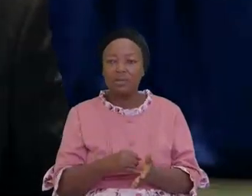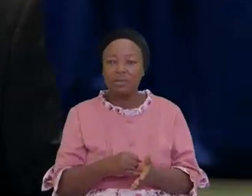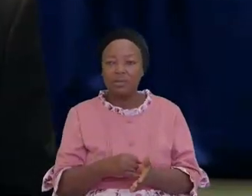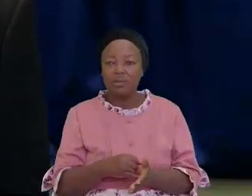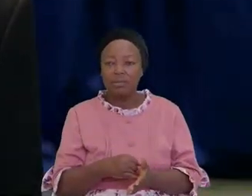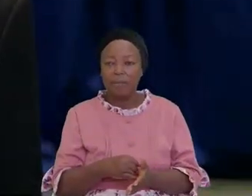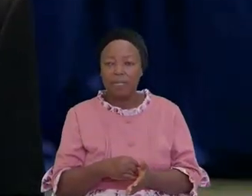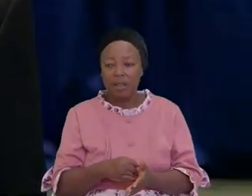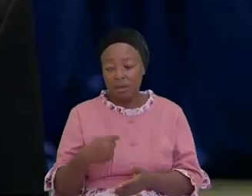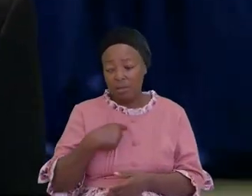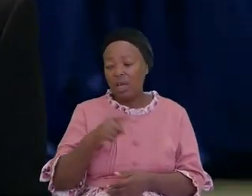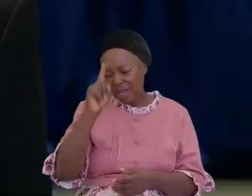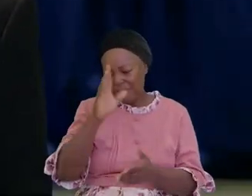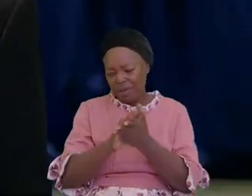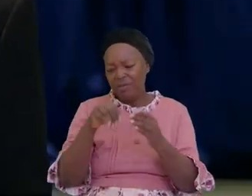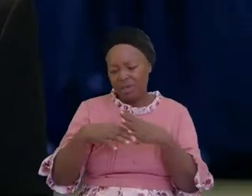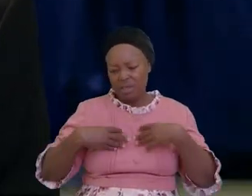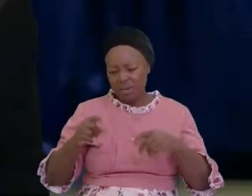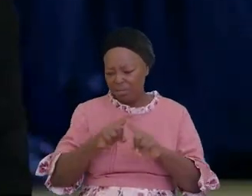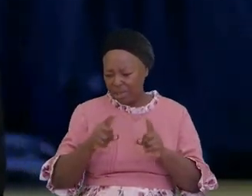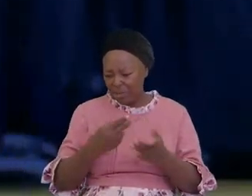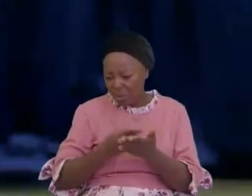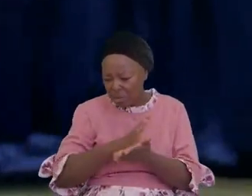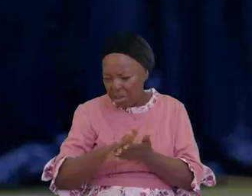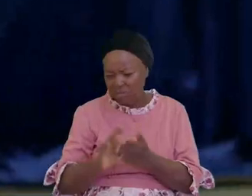Je crois la guérison, je ne crois pas la sainteté.